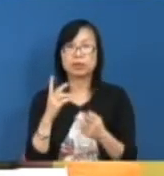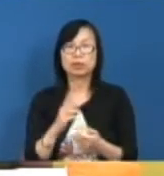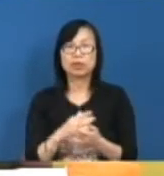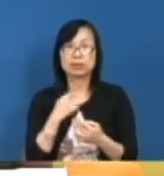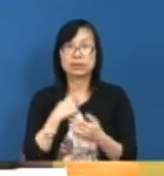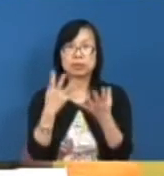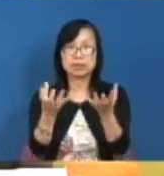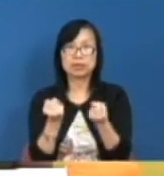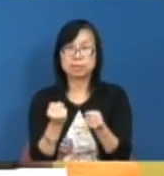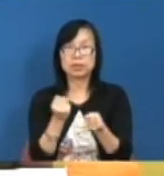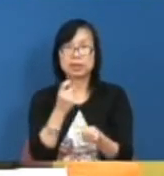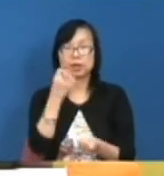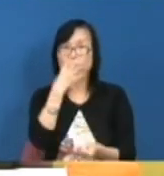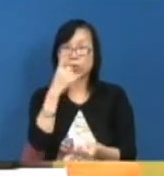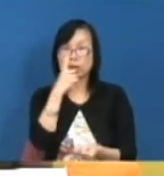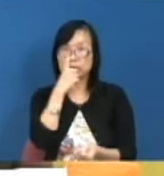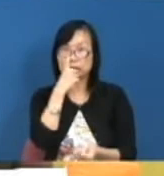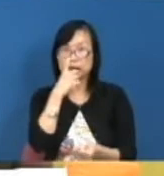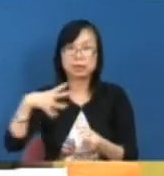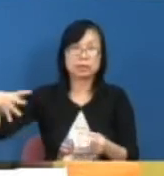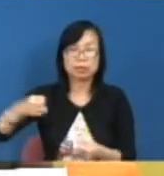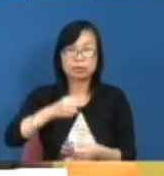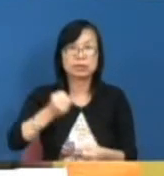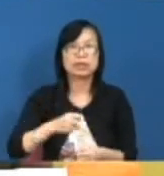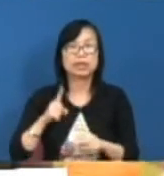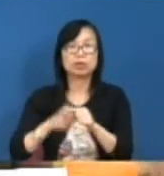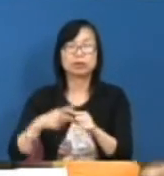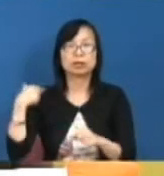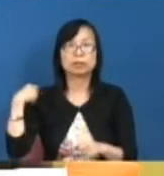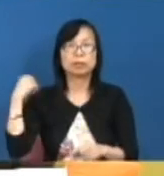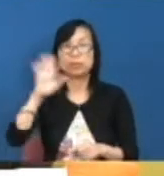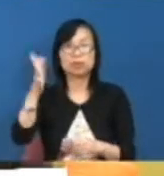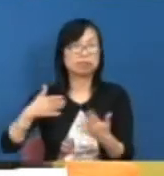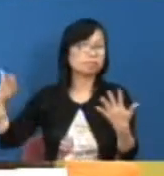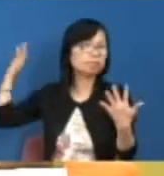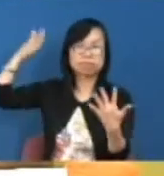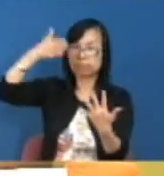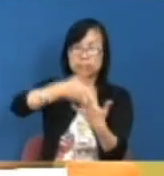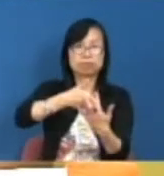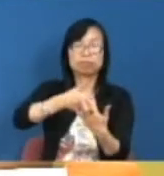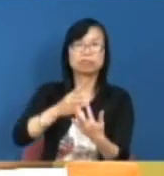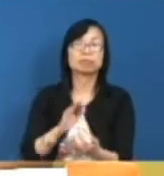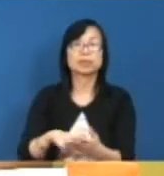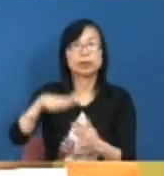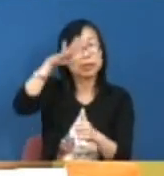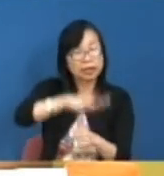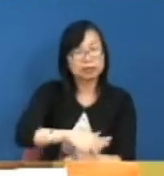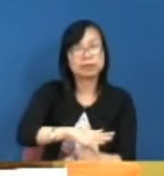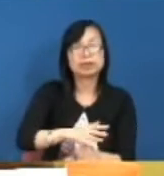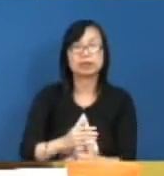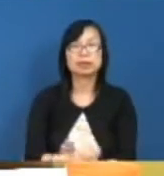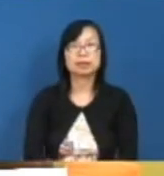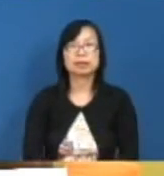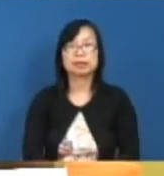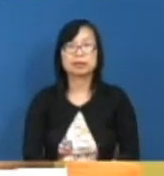受港英嘅統，被迫接受港英嘅統治。咁所以共產黨係唔可以直接鎮壓我哋支援大陸嘅民運嘅，亦都唔